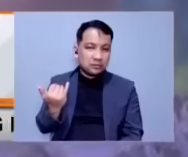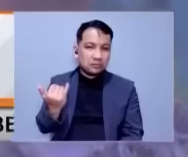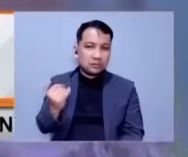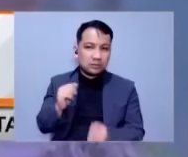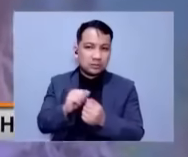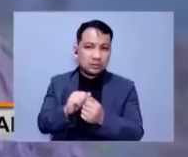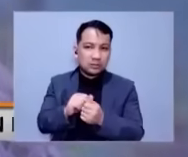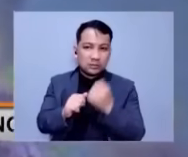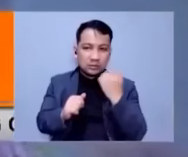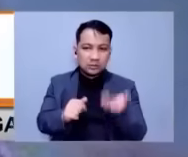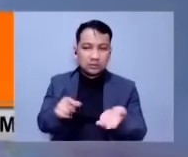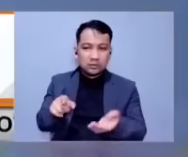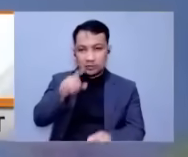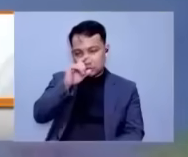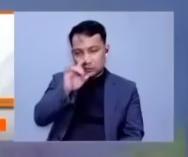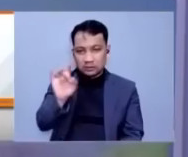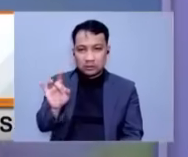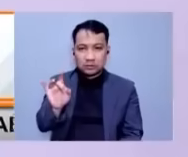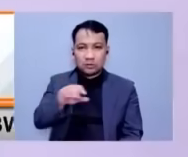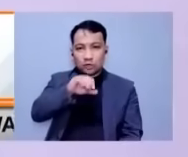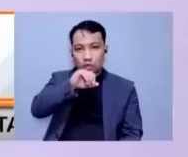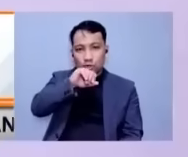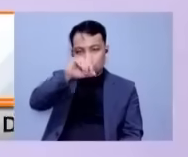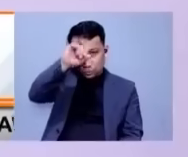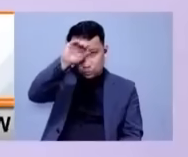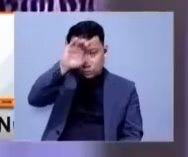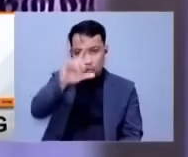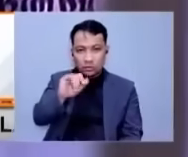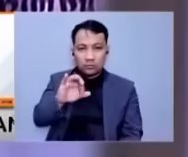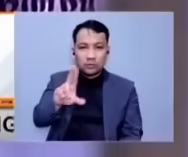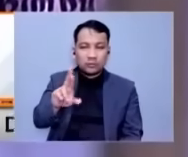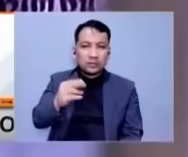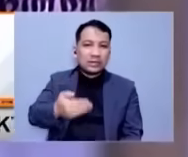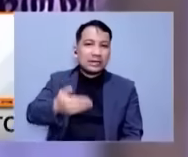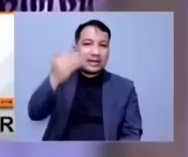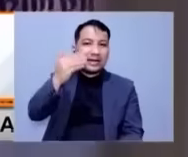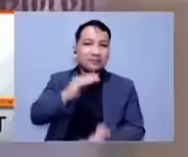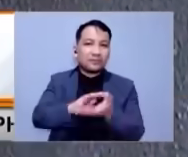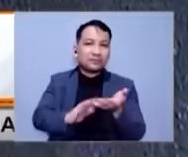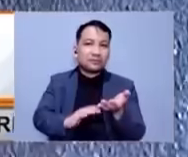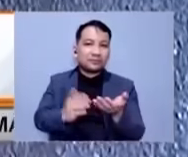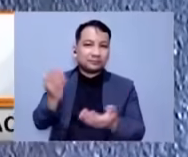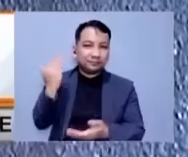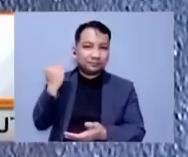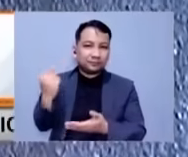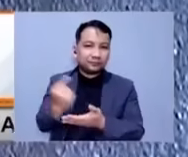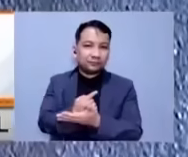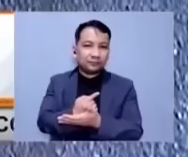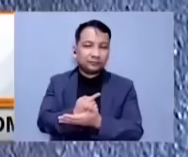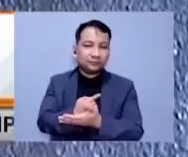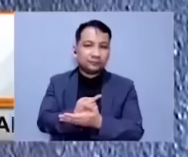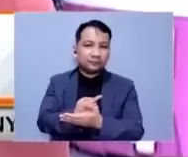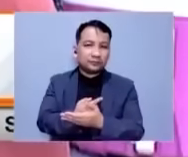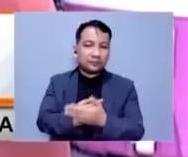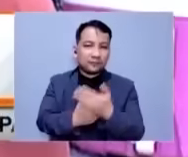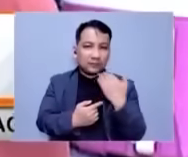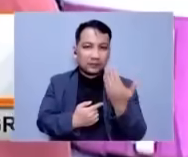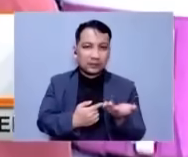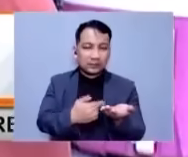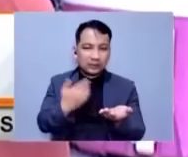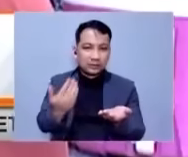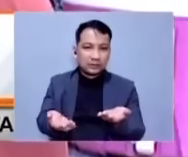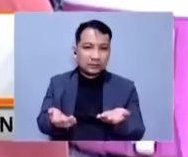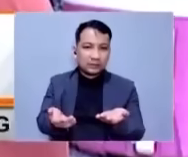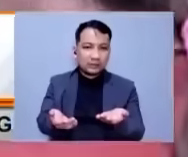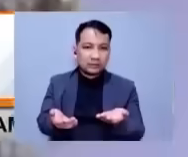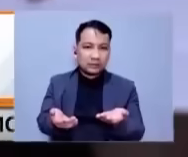nasawi ang 80 anyos na si Lolo Alfredo, may sakit na high blood ang matanda at nitong linggo, bigla na lang daw siyang tumumba hanggang sa tuluyang bawian